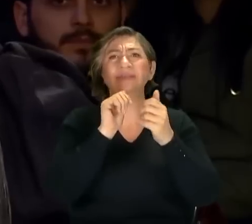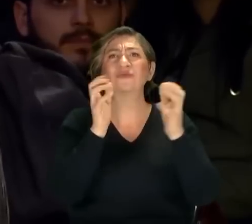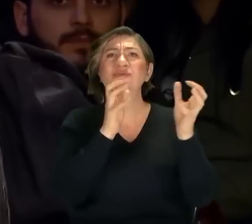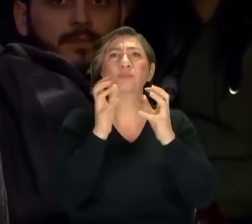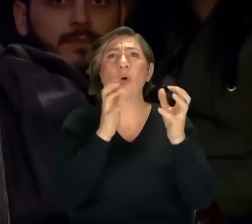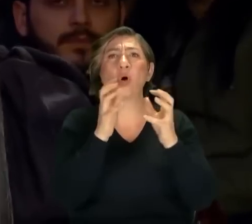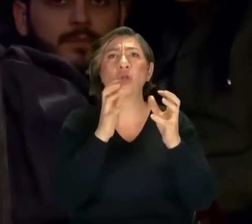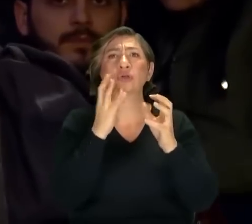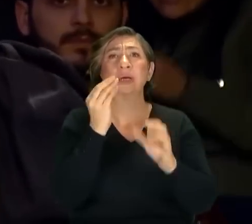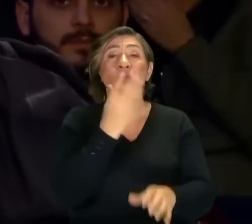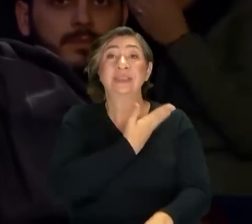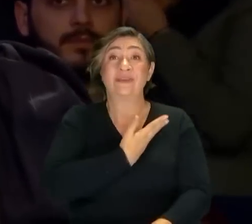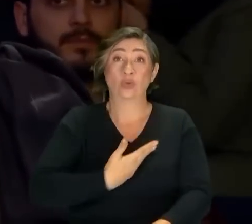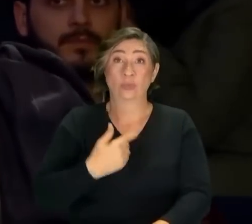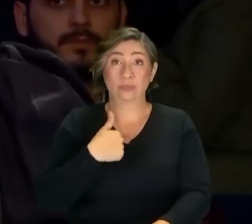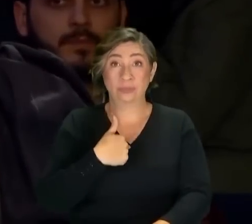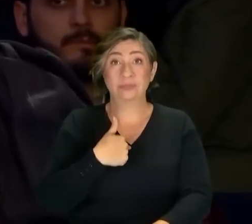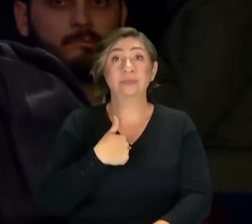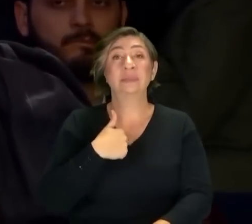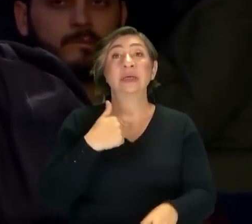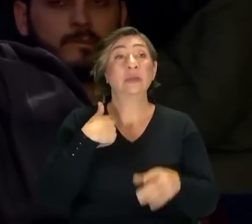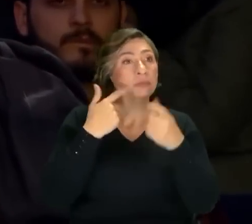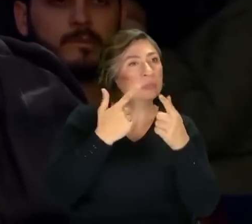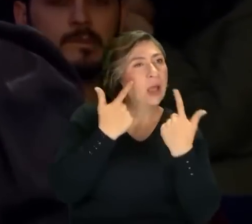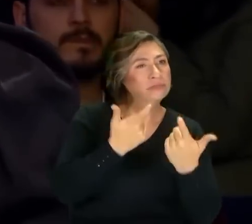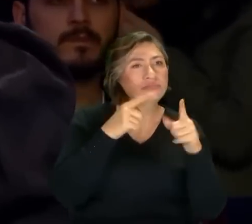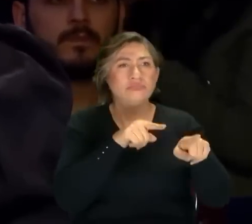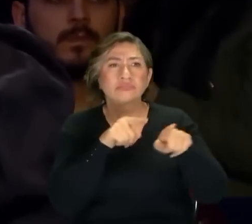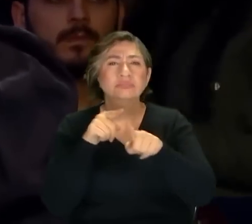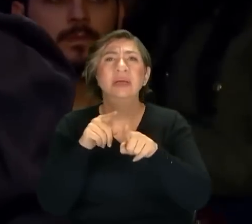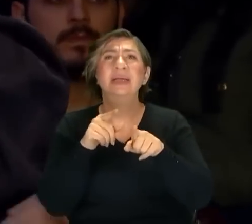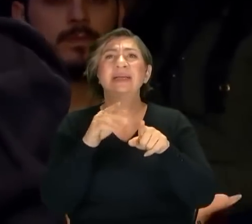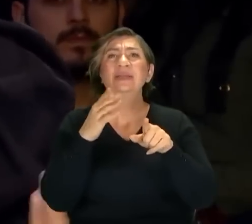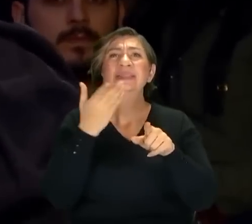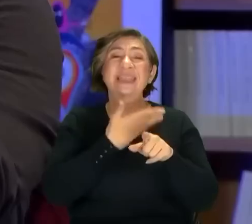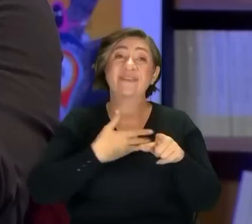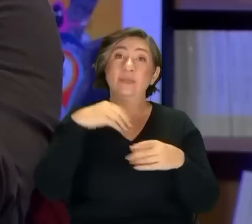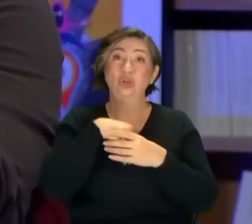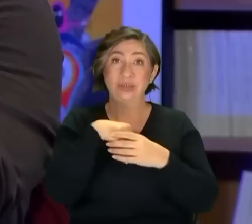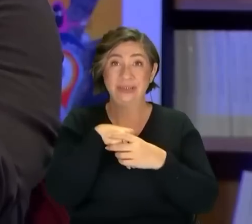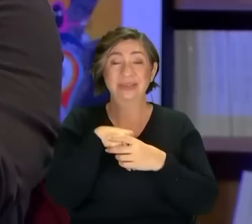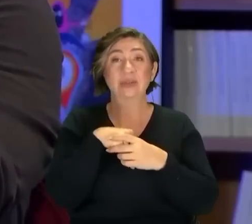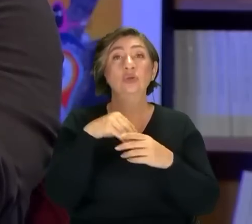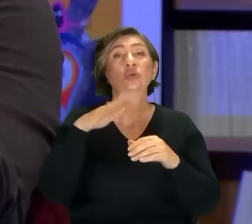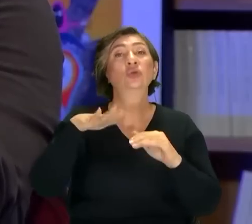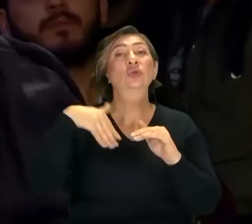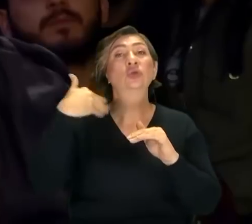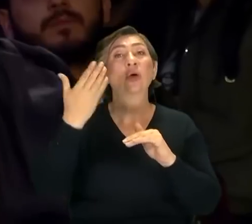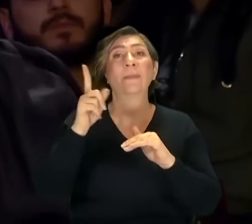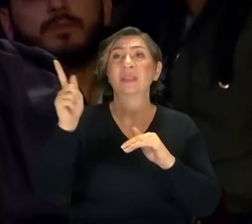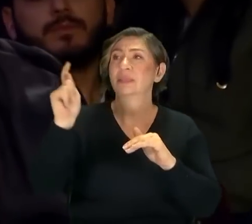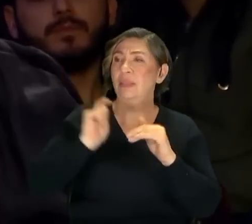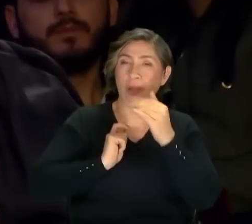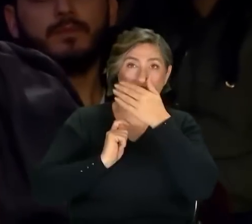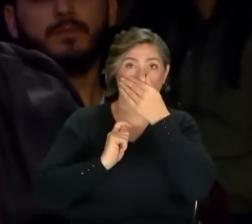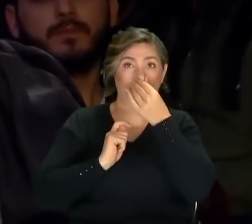futbolu daha çok seviyordum. Hı-hı. Öyle söyleyeyim. Takip de ediyordum ama tamamen Hı-hı. yani sevdiğim içindi. Sonradan bir teklif